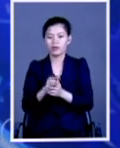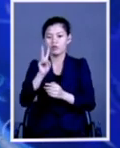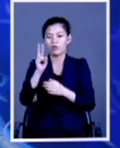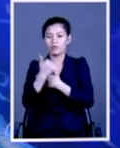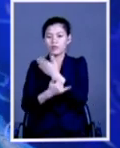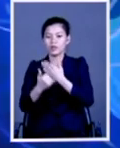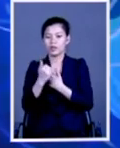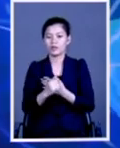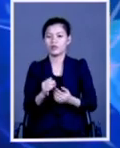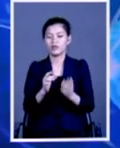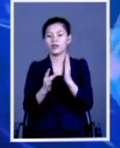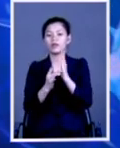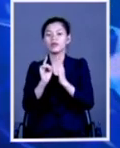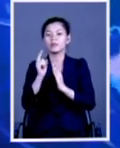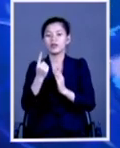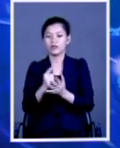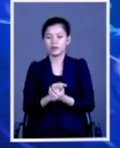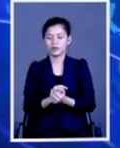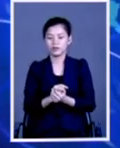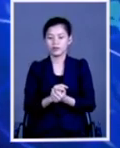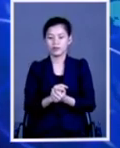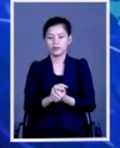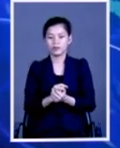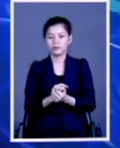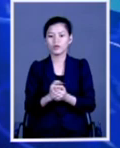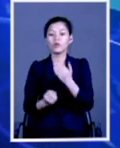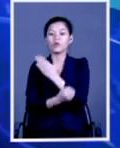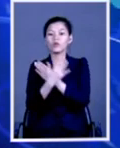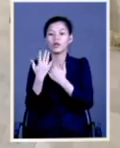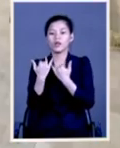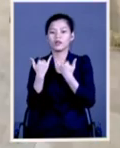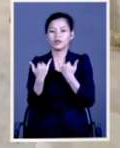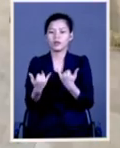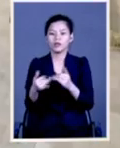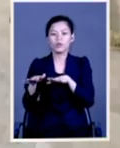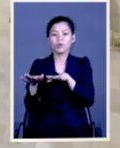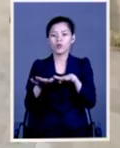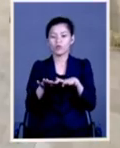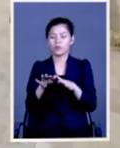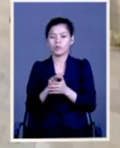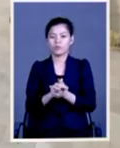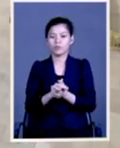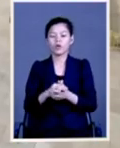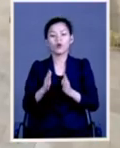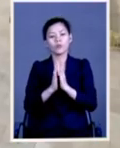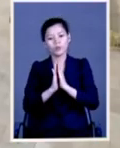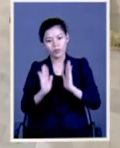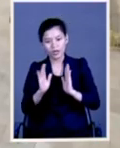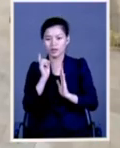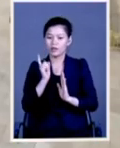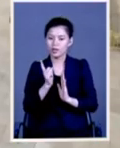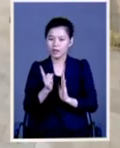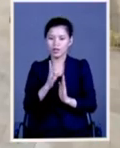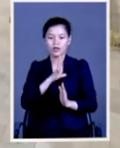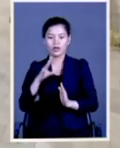ทศในระยะใหม่ในโอกาสอันสง่าราศีนี้พ่อข้าพเจ้าขอแสดงความขอบใจอย่างจริงใจ